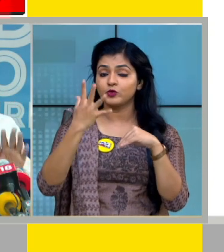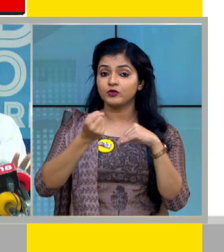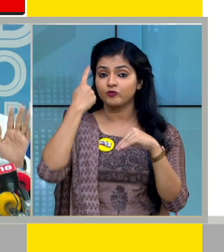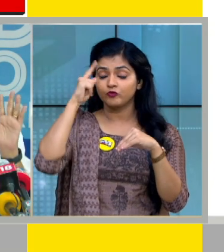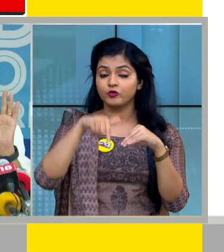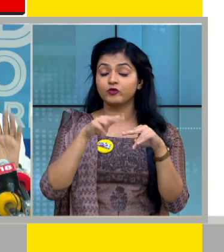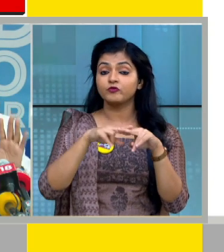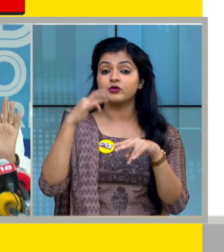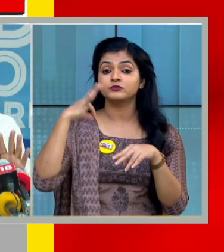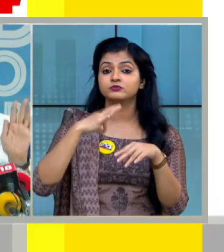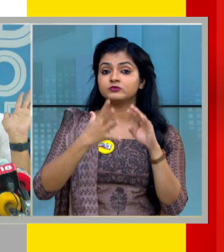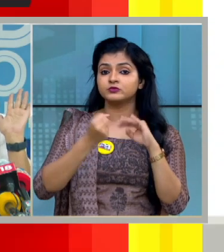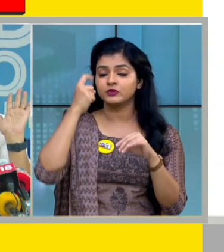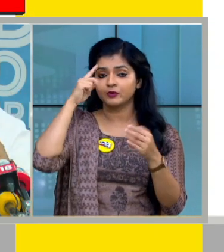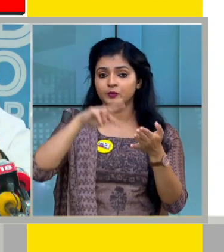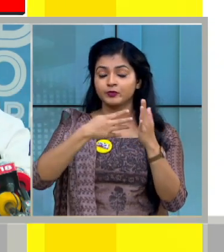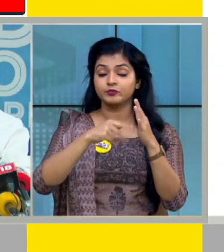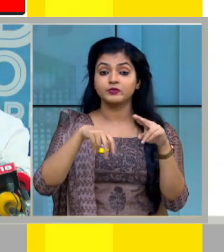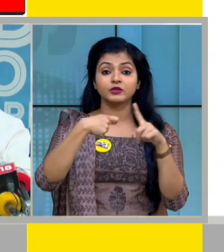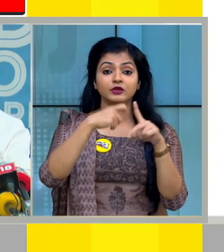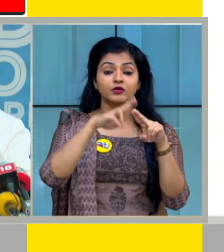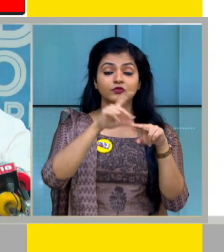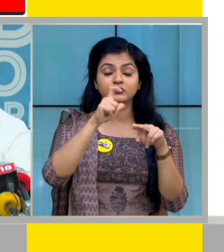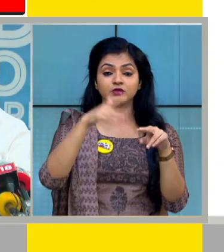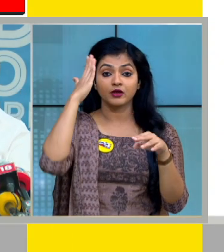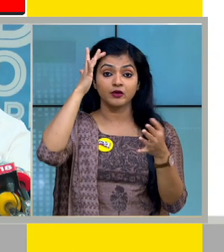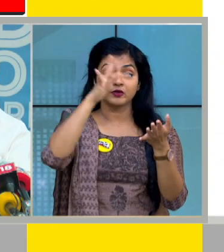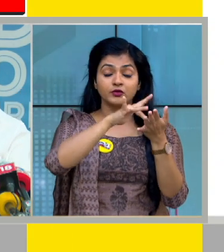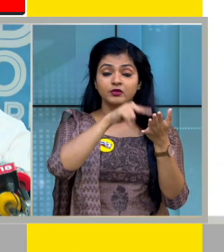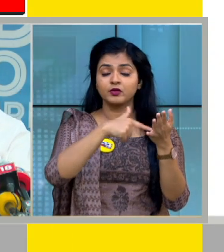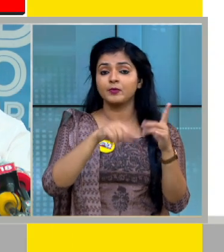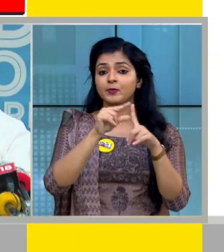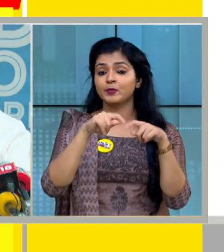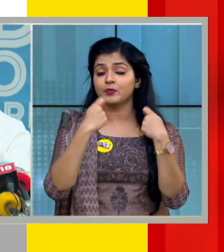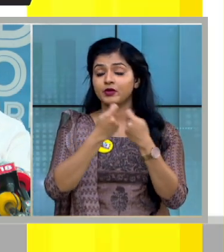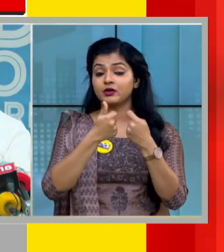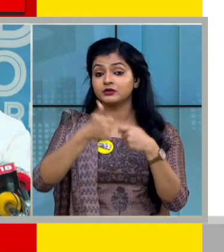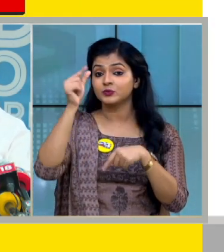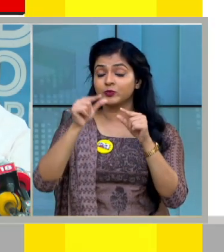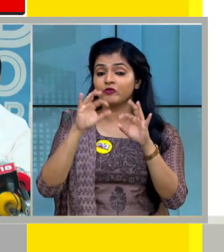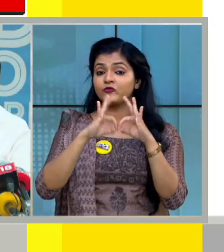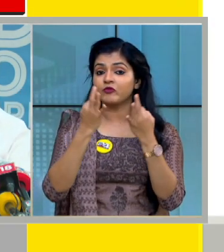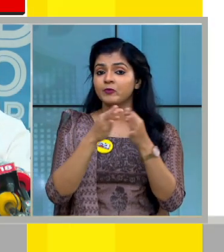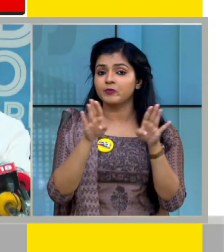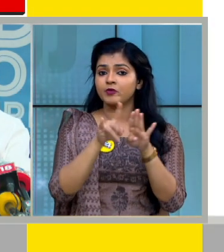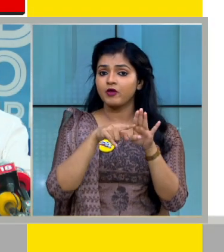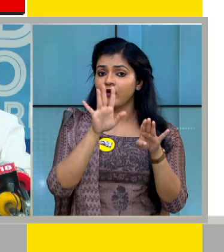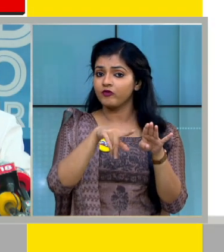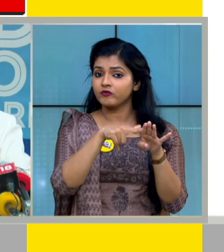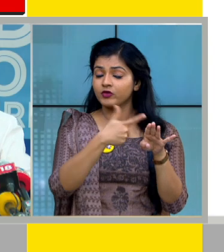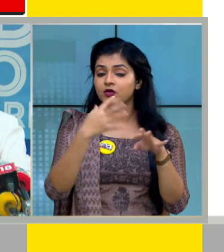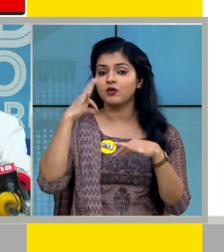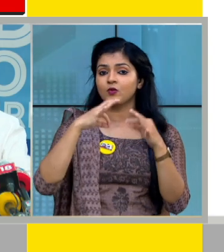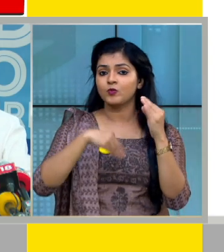പറഞ്ഞത്. KFCയുടെ ആസ്ഥാനത്ത് ചില പാർട്ടി ബന്ധുക്കളുണ്ട്, അത് പാർട്ടി നേതാക്കളുടെ ബന്ധുക്കൾ തന്നെയാണ് എന്നും പ്രതിപക്ഷ നേതാവ് ആരോപിക്കുന്നു.